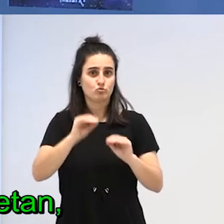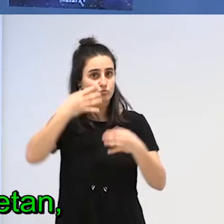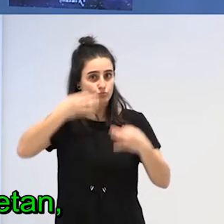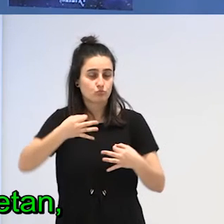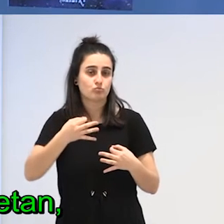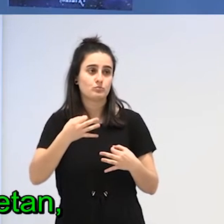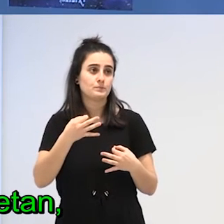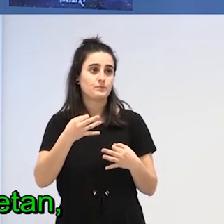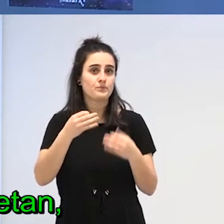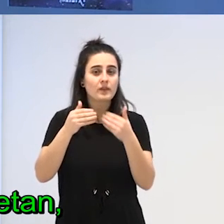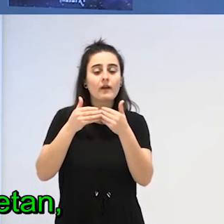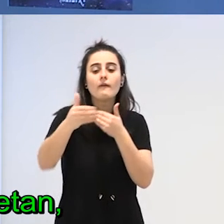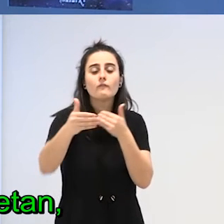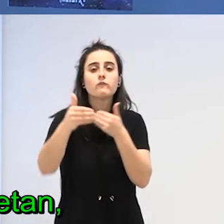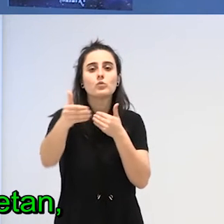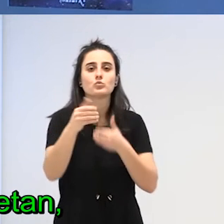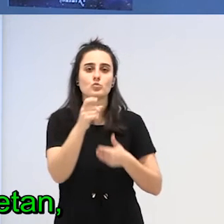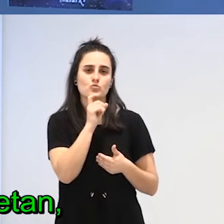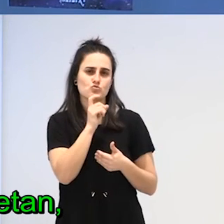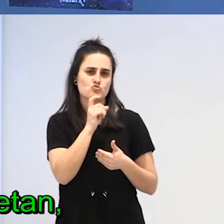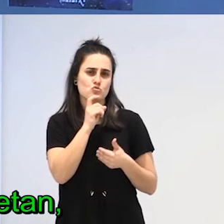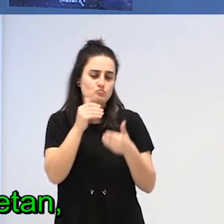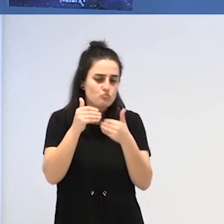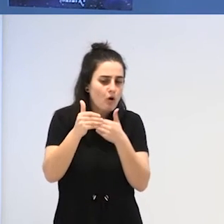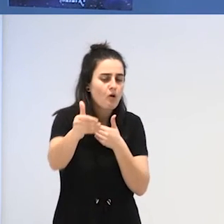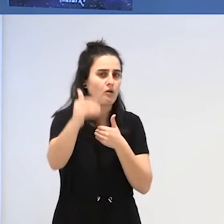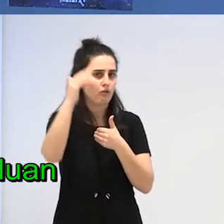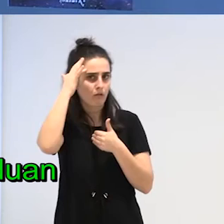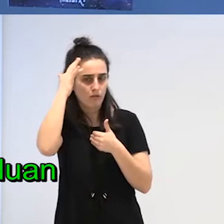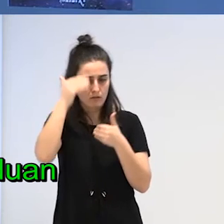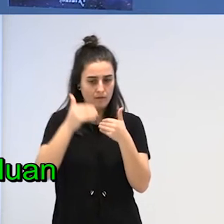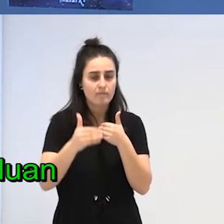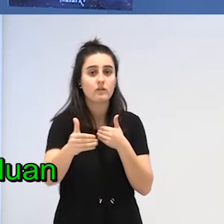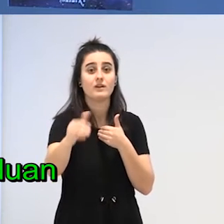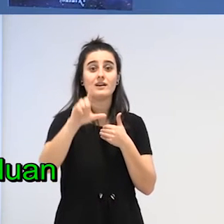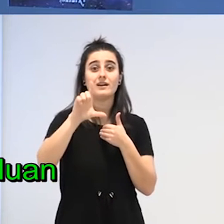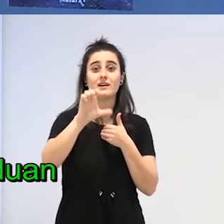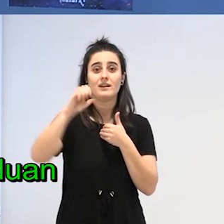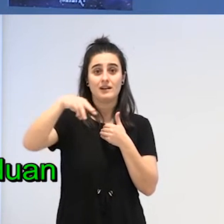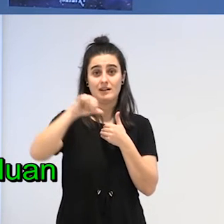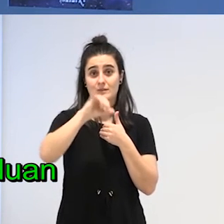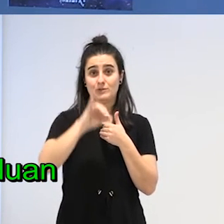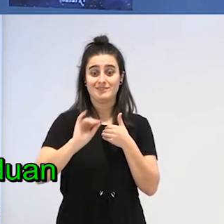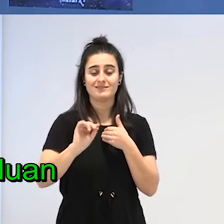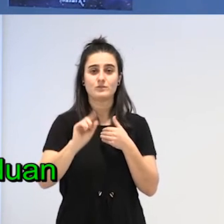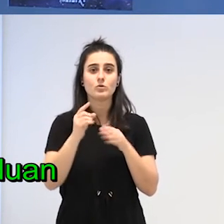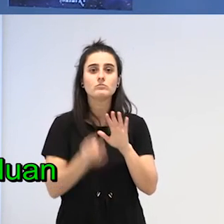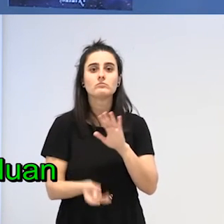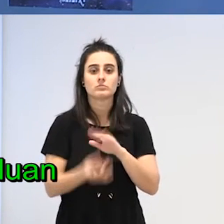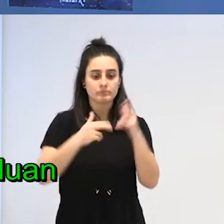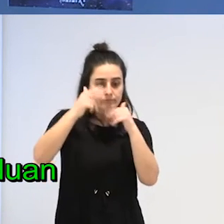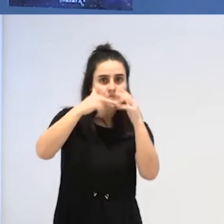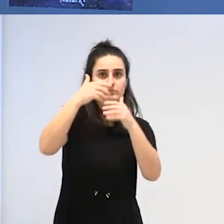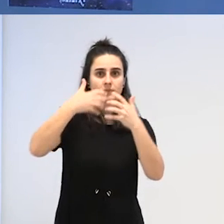bere etorkizun irudikatutako etorkizun honetan, Lemoiz eraiki eta funtzionamenduan jarri egin zen, eta